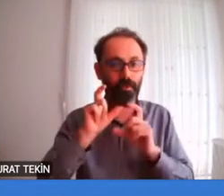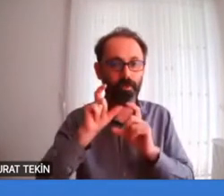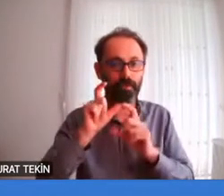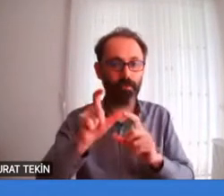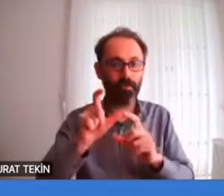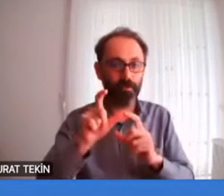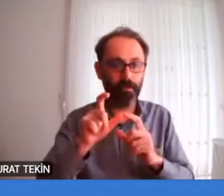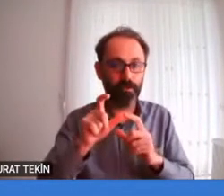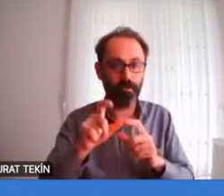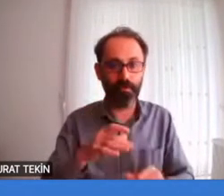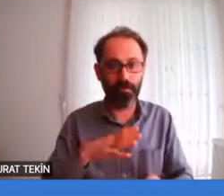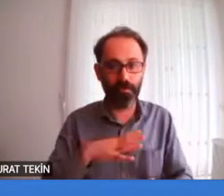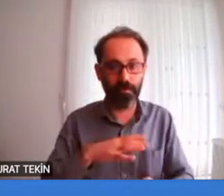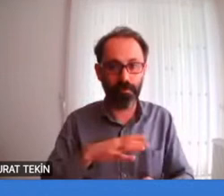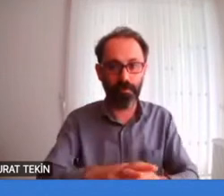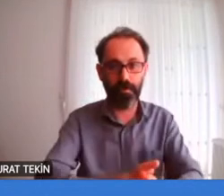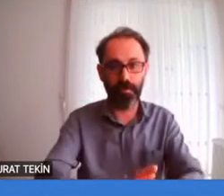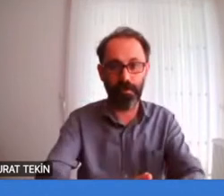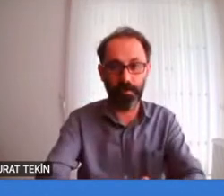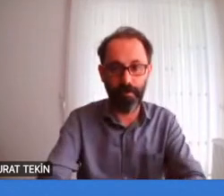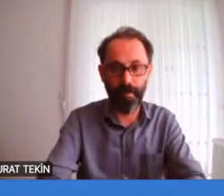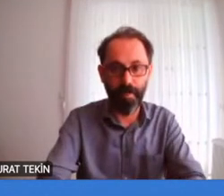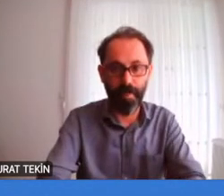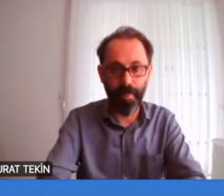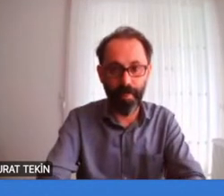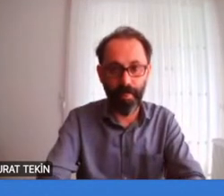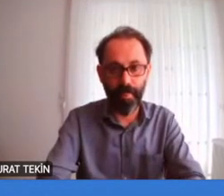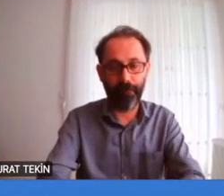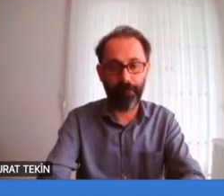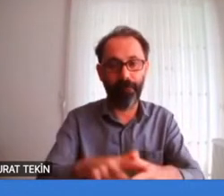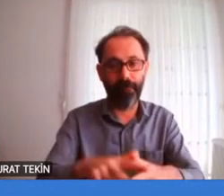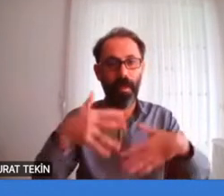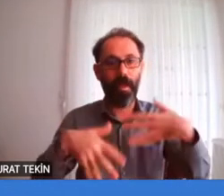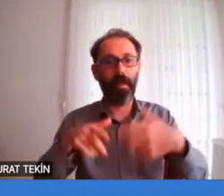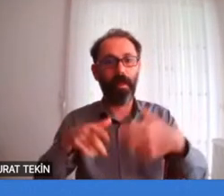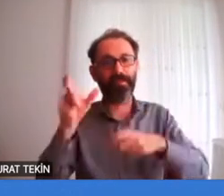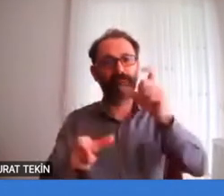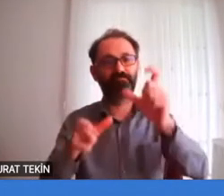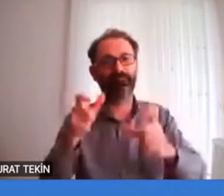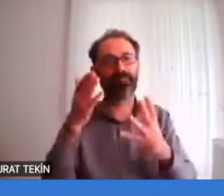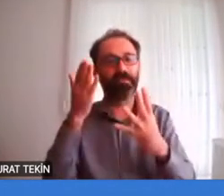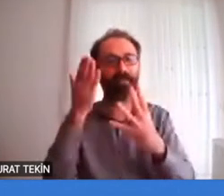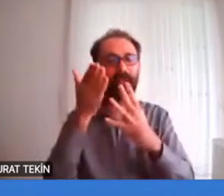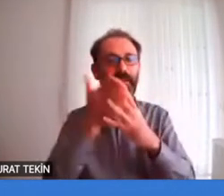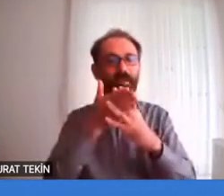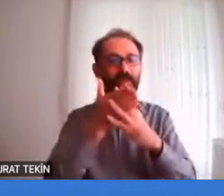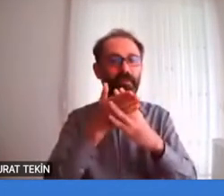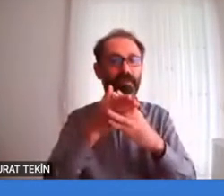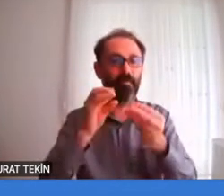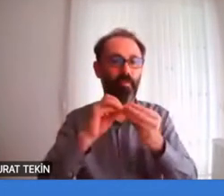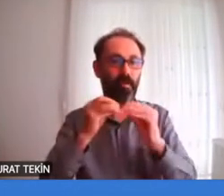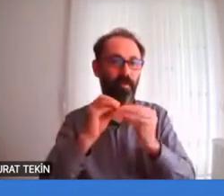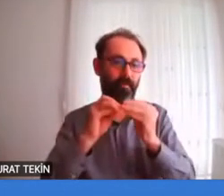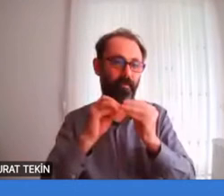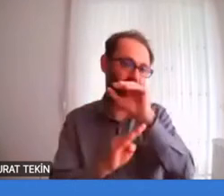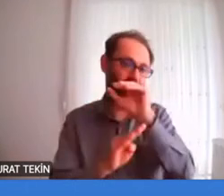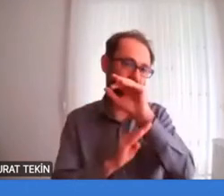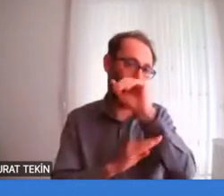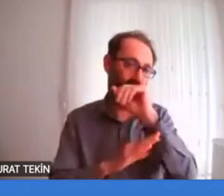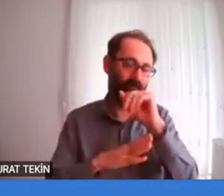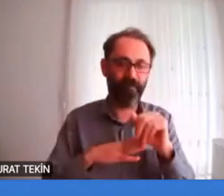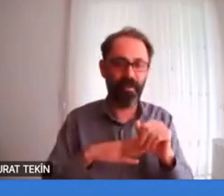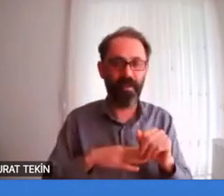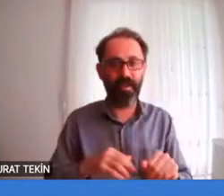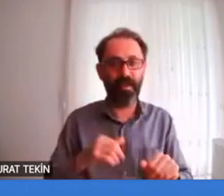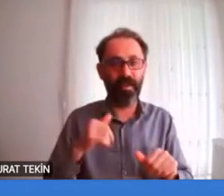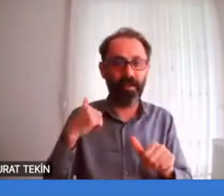istiyorum. Şimdi özellikle engelli bireyler erişilebilirlikle ilgili pek çok sorun yaşıyor.